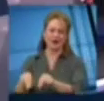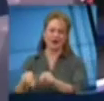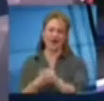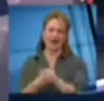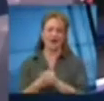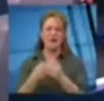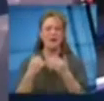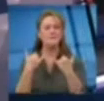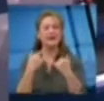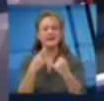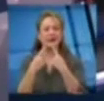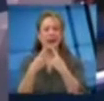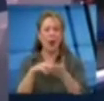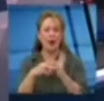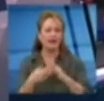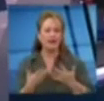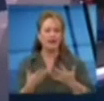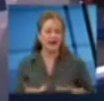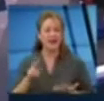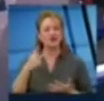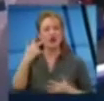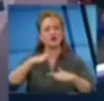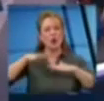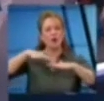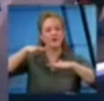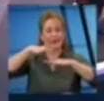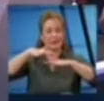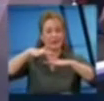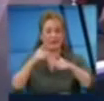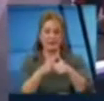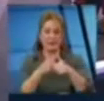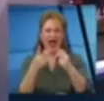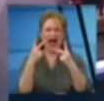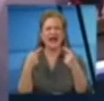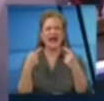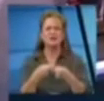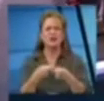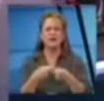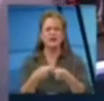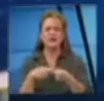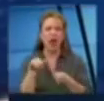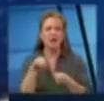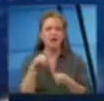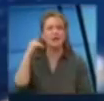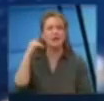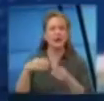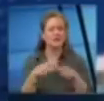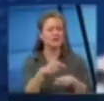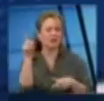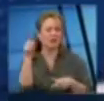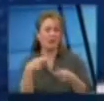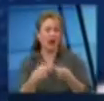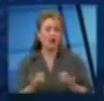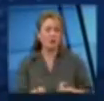לו שלושה רבדים. הרובד הראשון זה ערכים משותפים. איזה ערכים משותפים יהיו לאמריקאים עם הקבוצה הזאת? השני